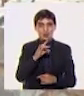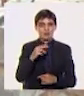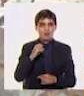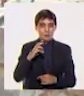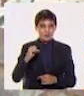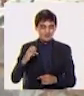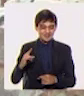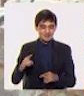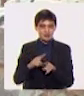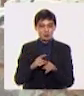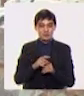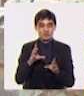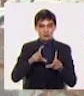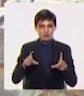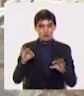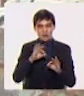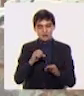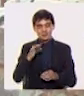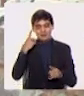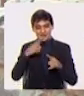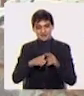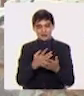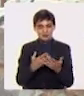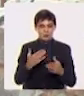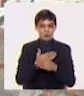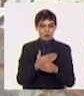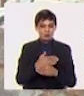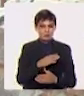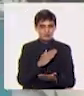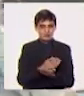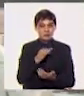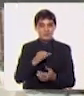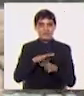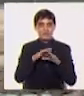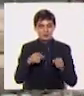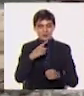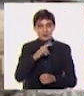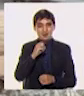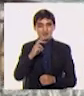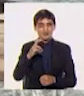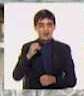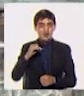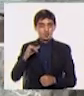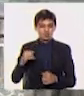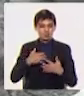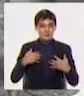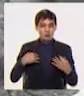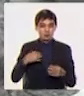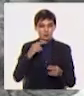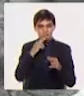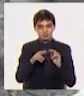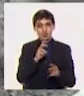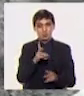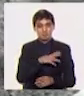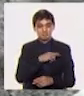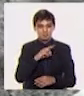аудандарынан. Олар адам ресурстарымен де техникамен де толығымен көмек берді. Билік сондай-ақ қасқасуда мал суға кеткендерге демеушілер есебінен